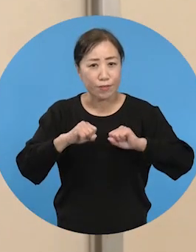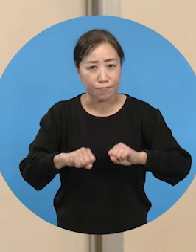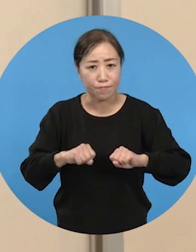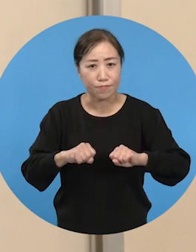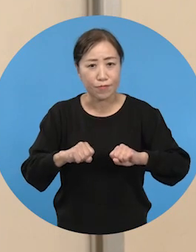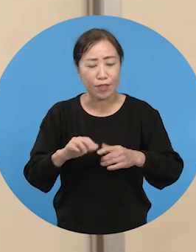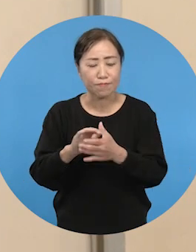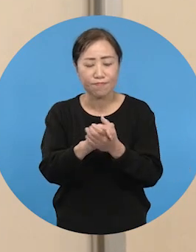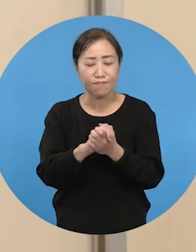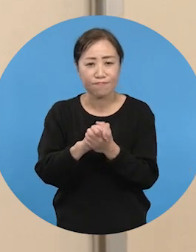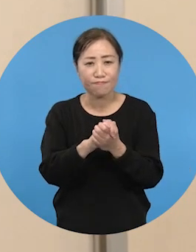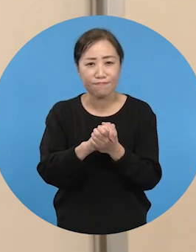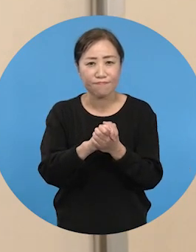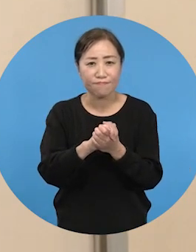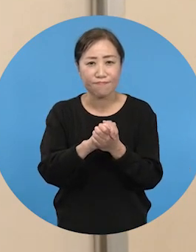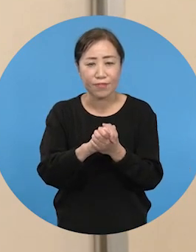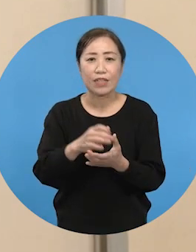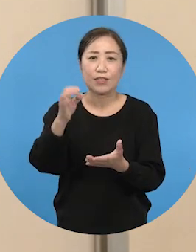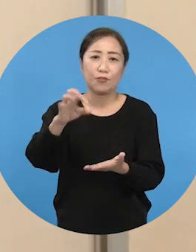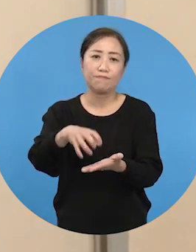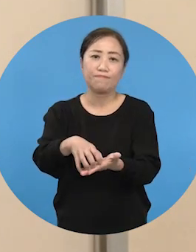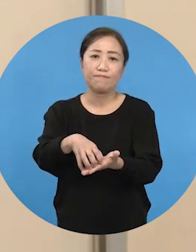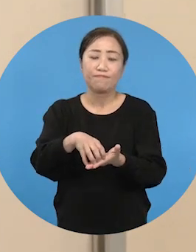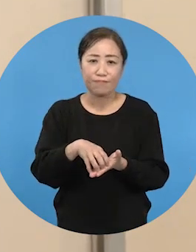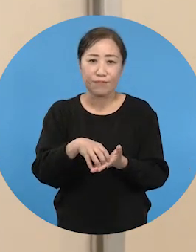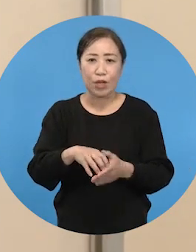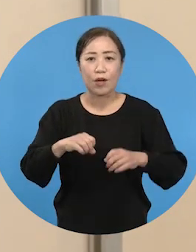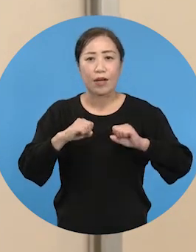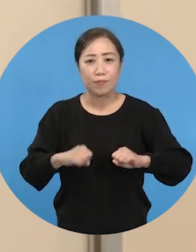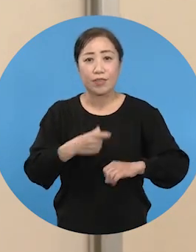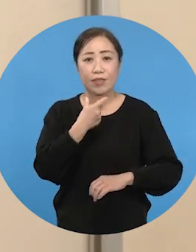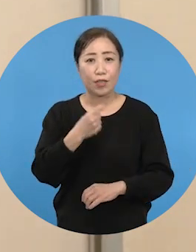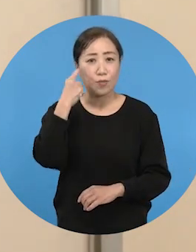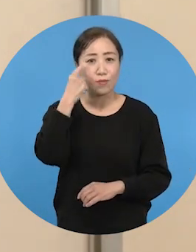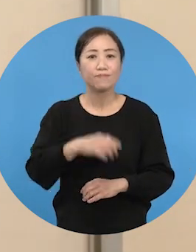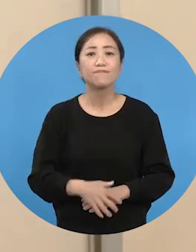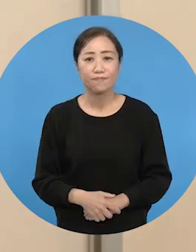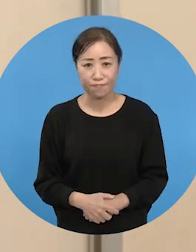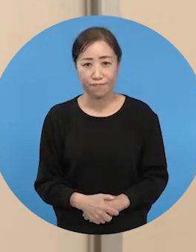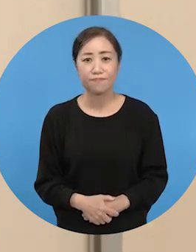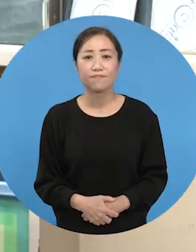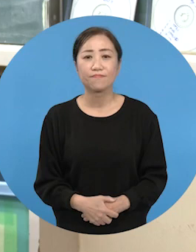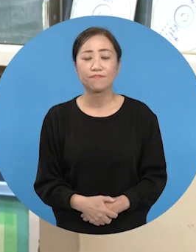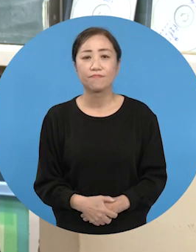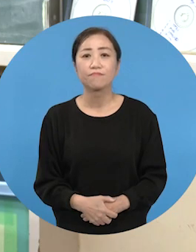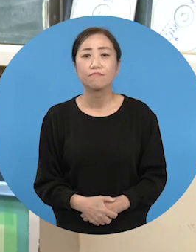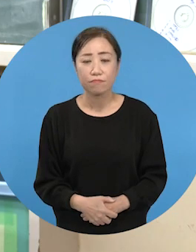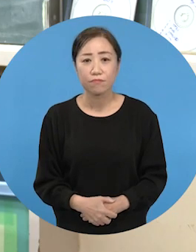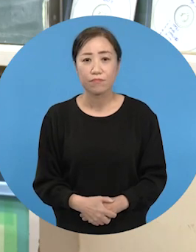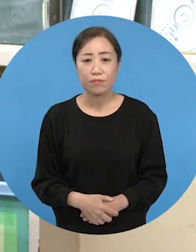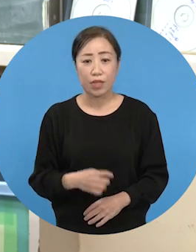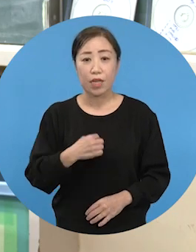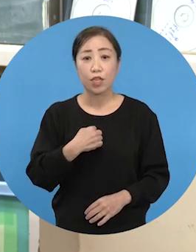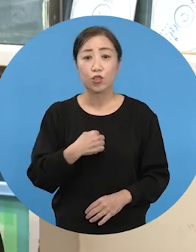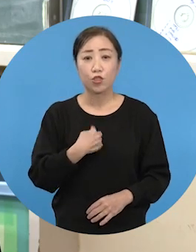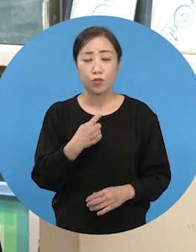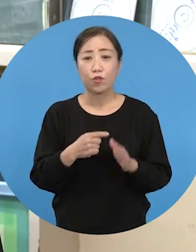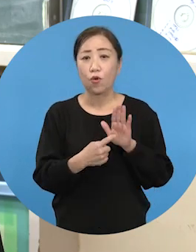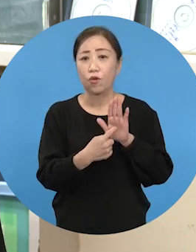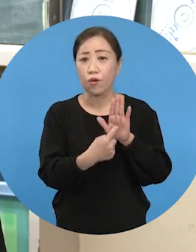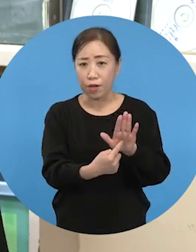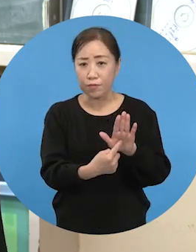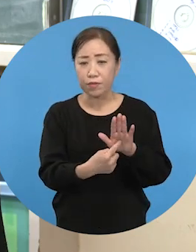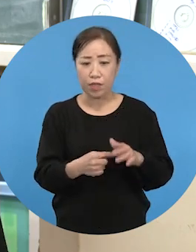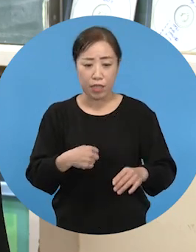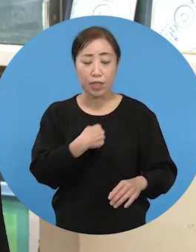って金賞取れるように頑張っていきたいと思います。 やっぱり自己表現ですね。自分